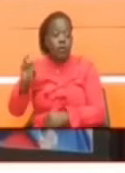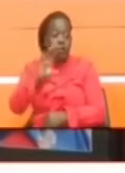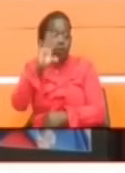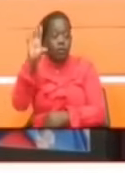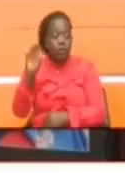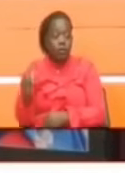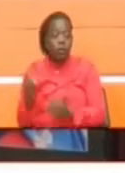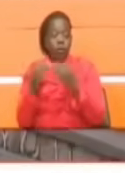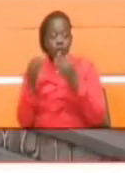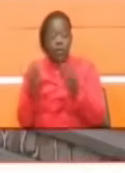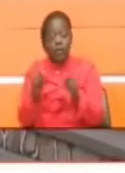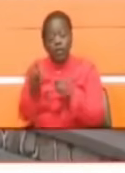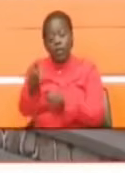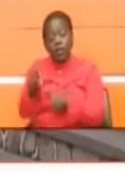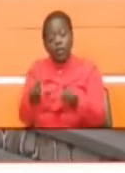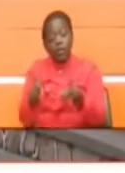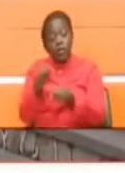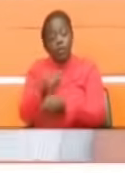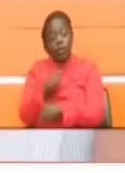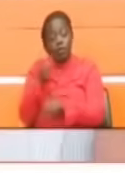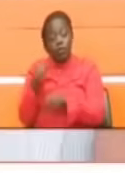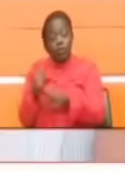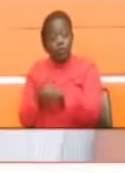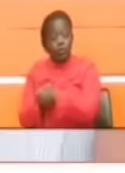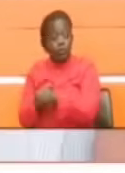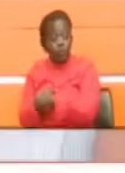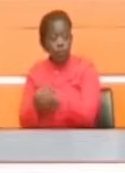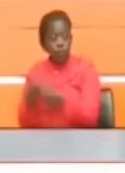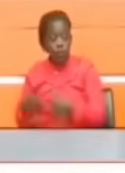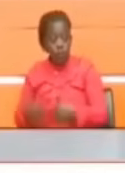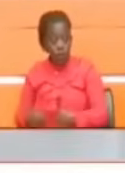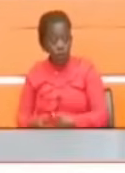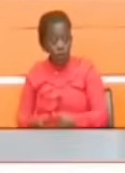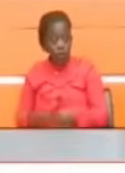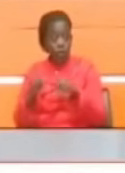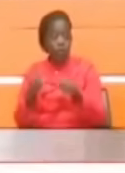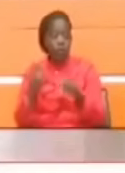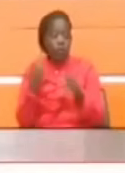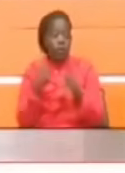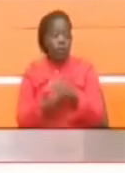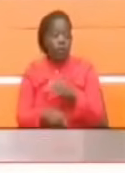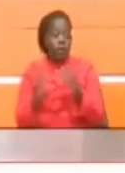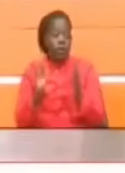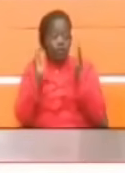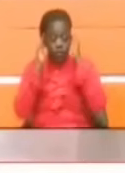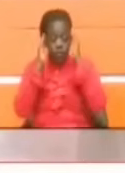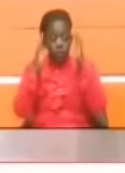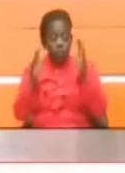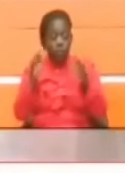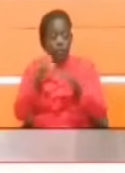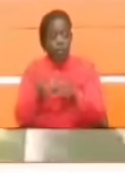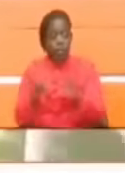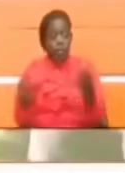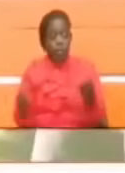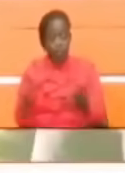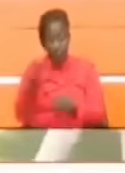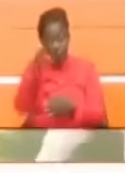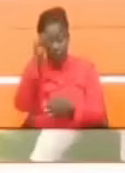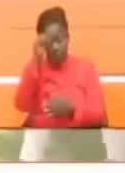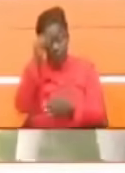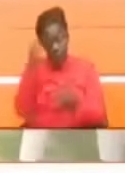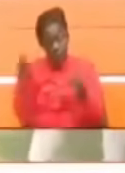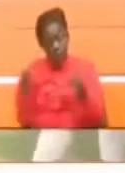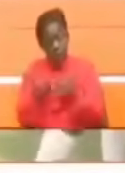Asimi ba direkita b'essomero lino ababateekamu ensimbi nga tebakoowa n'agamba nti amaanyi tebagataddemu bya mu kibiina kyokka